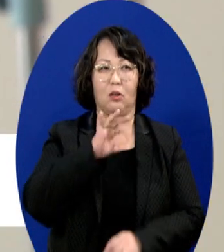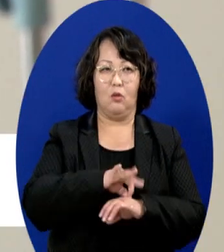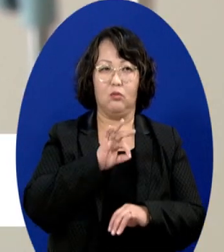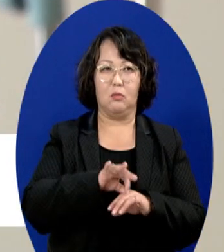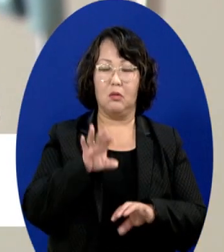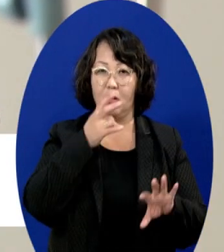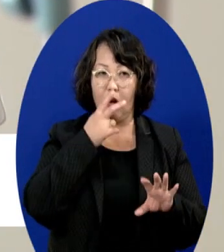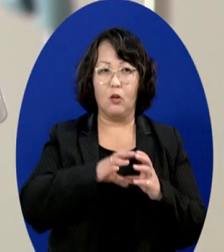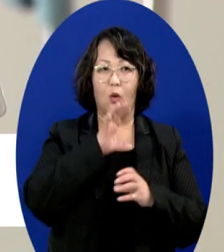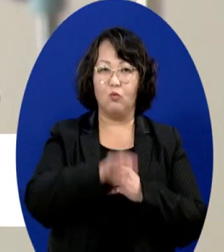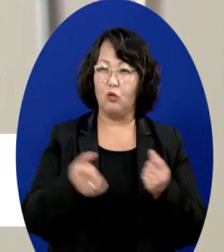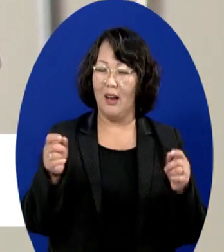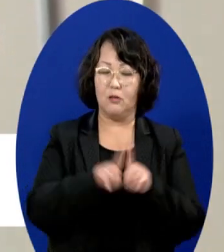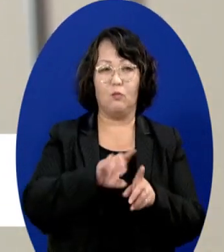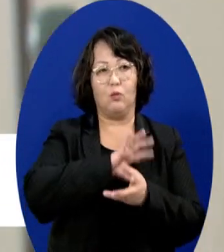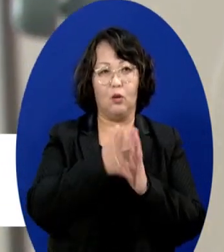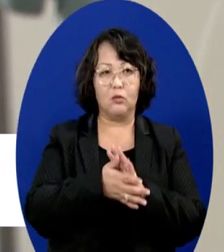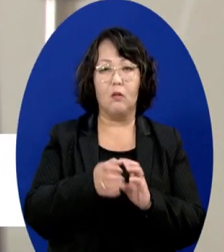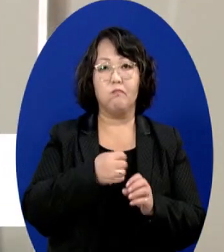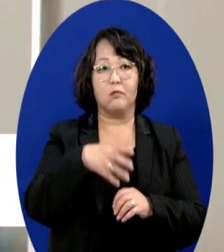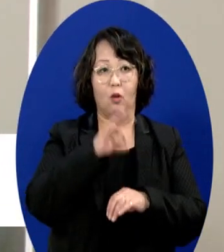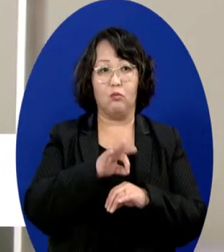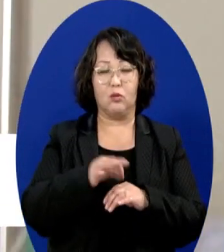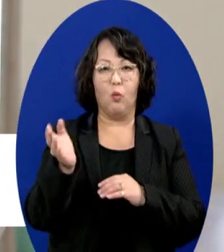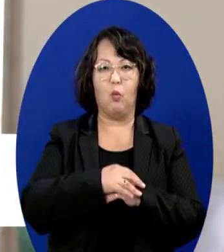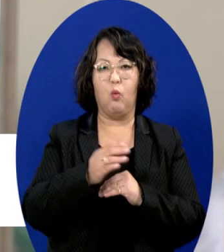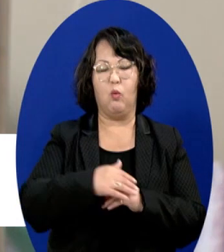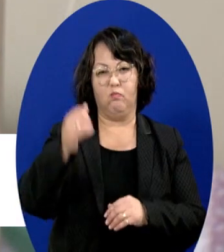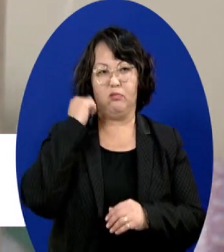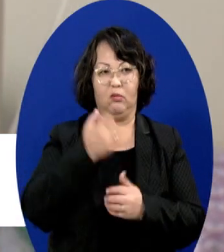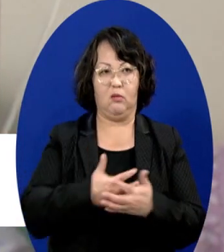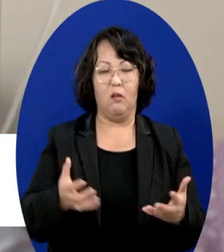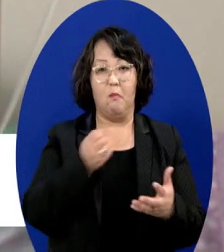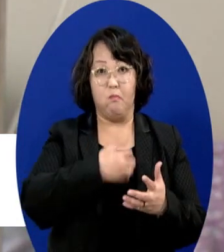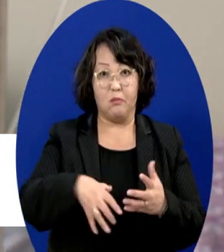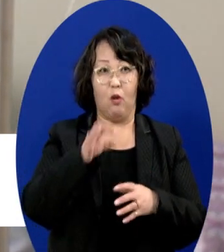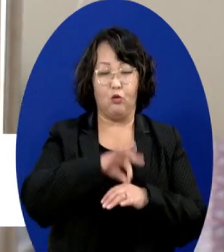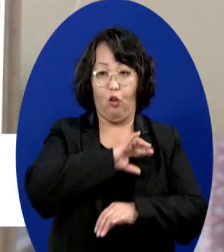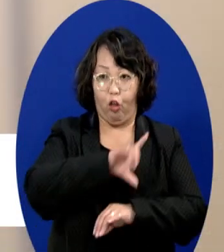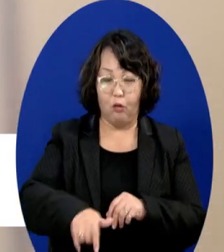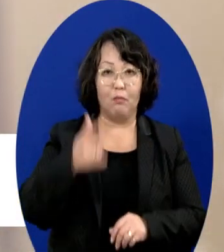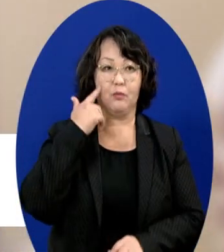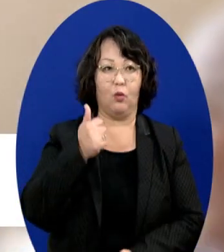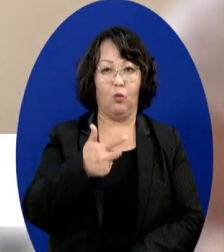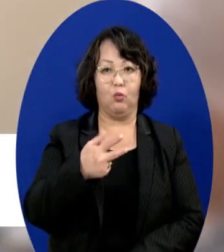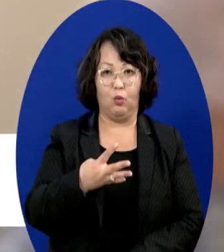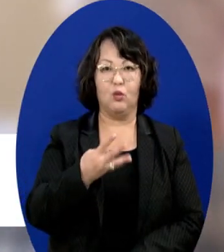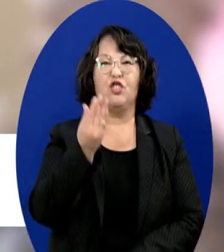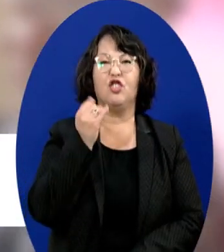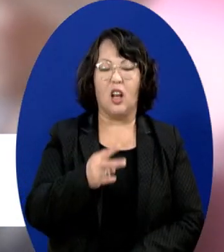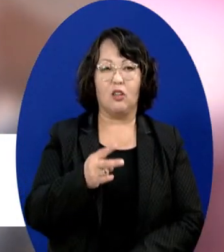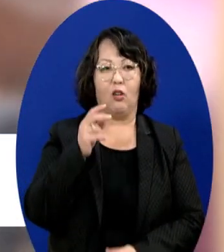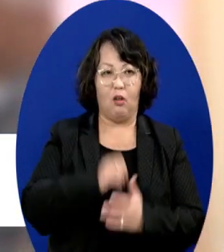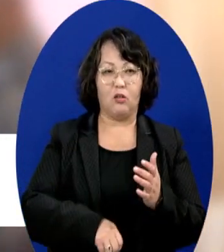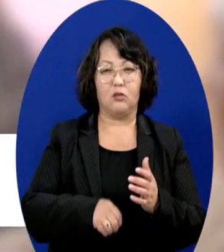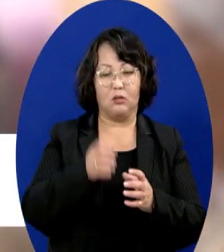орнтой адилч хавдраас шалтгаална насварах тохиоллороо тэргүүлдэг байна. Учир нь нөгөө л хорт хавдартайгаа хожим мэдэх 3-4 шатанд орсон хойно нь оншлуулах